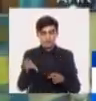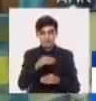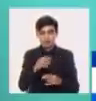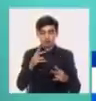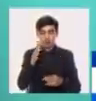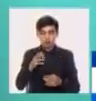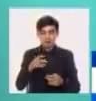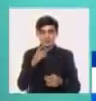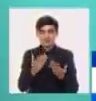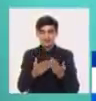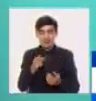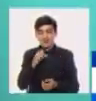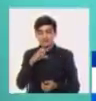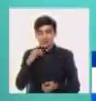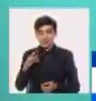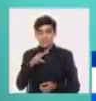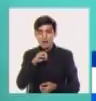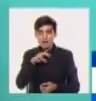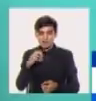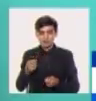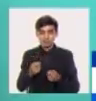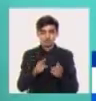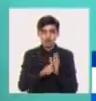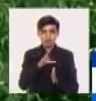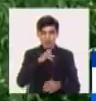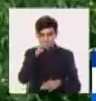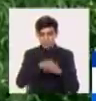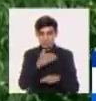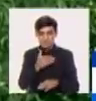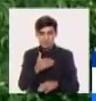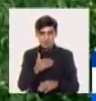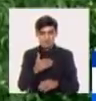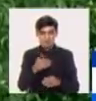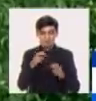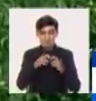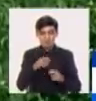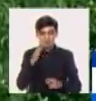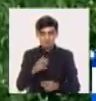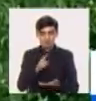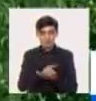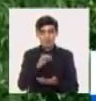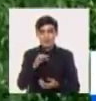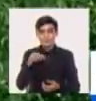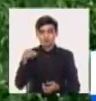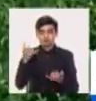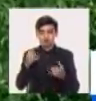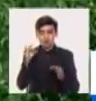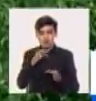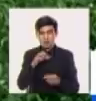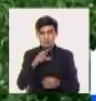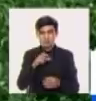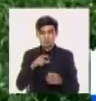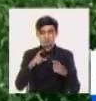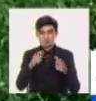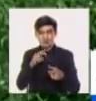тексерісінің нәтижесі Асқар Мәмин басқарған үкіметтің тағдырын шешетін сыңайлы. Сондай-ақ президент қазіргідей індет жайлаған кезде